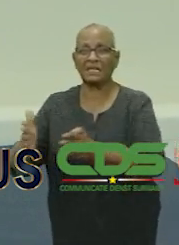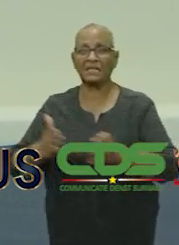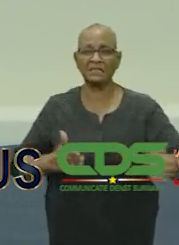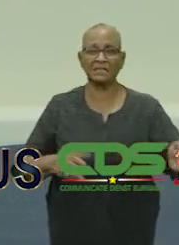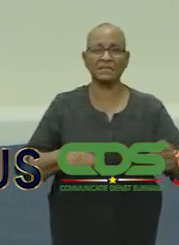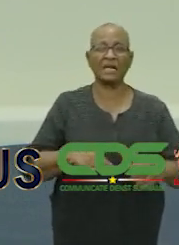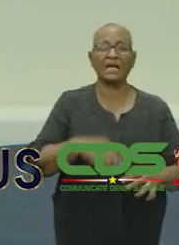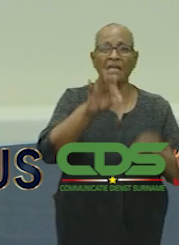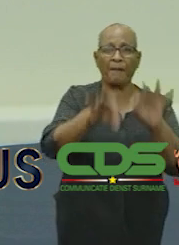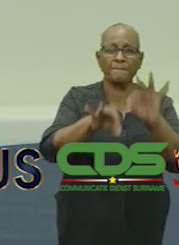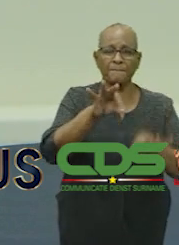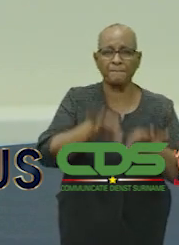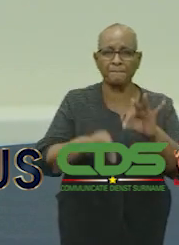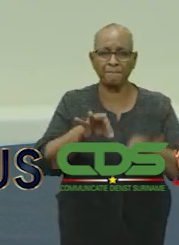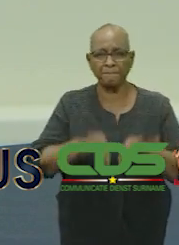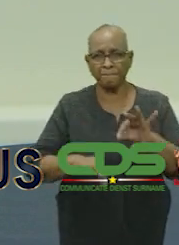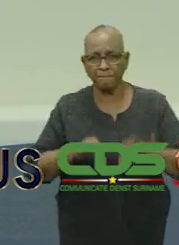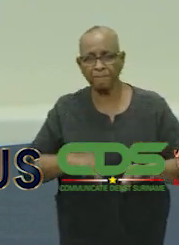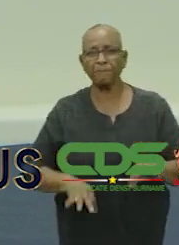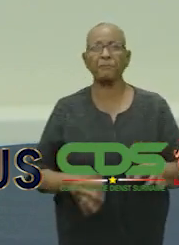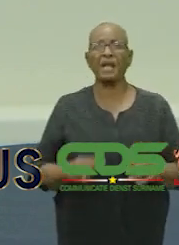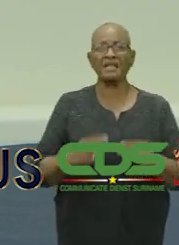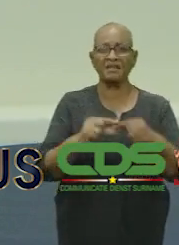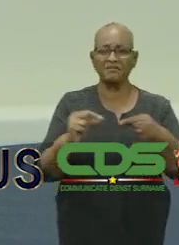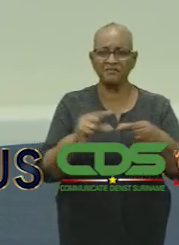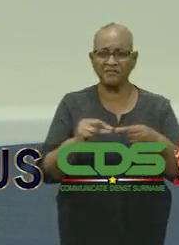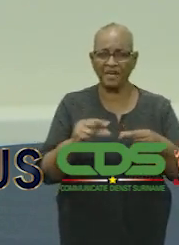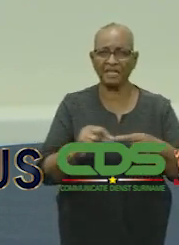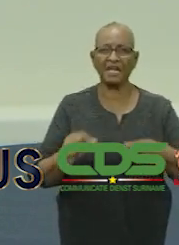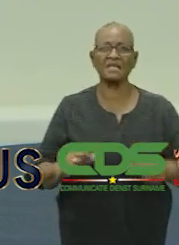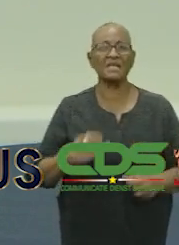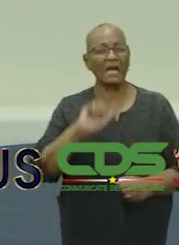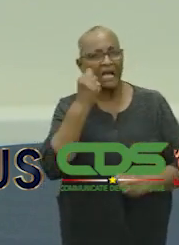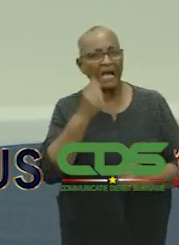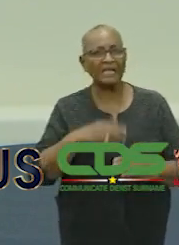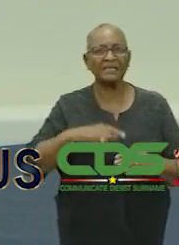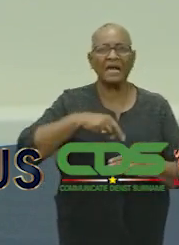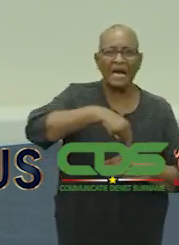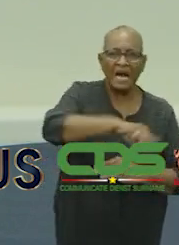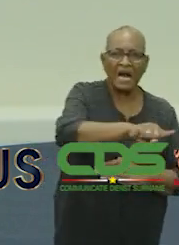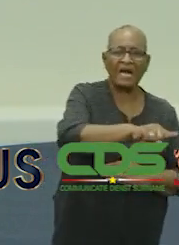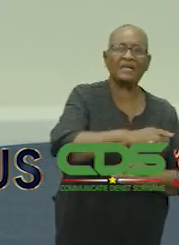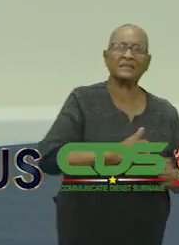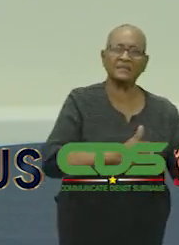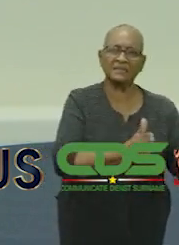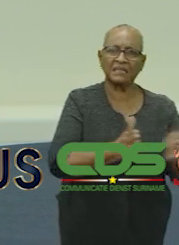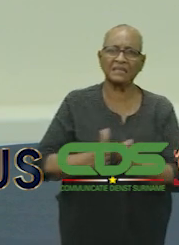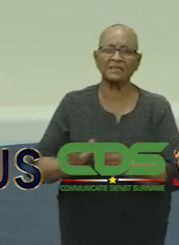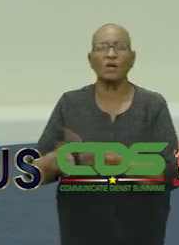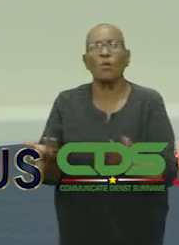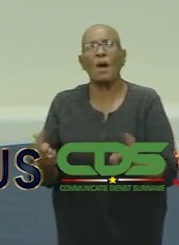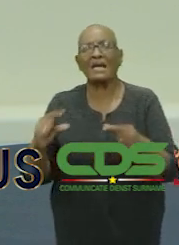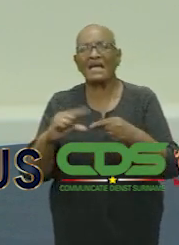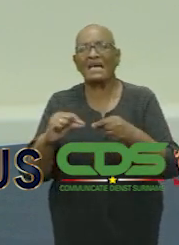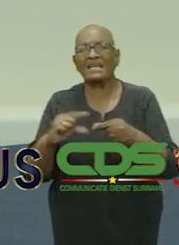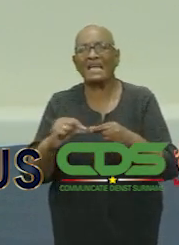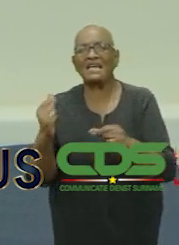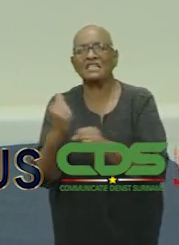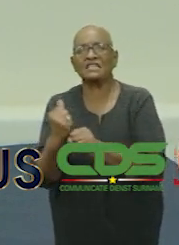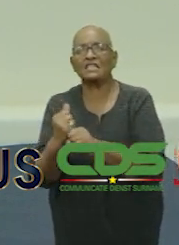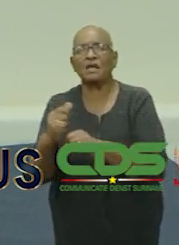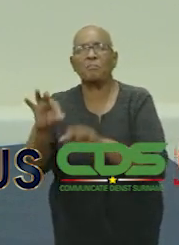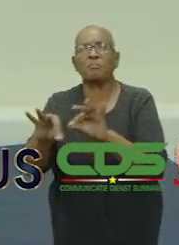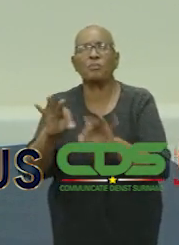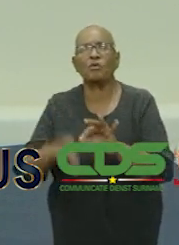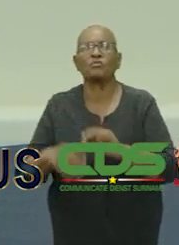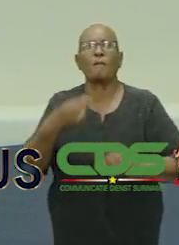om de toegankelijkheid tot de arealen waar rijst wordt geproduceerd, om die te